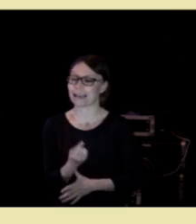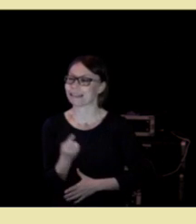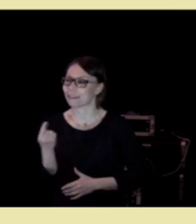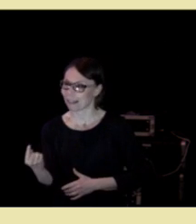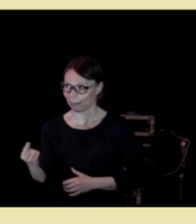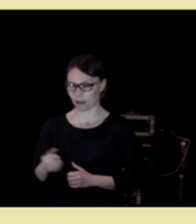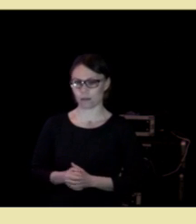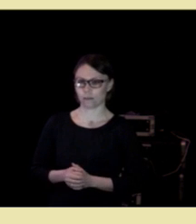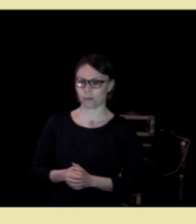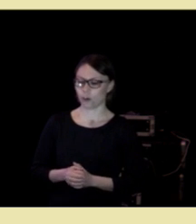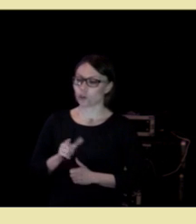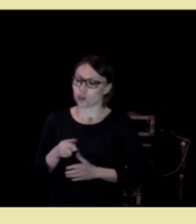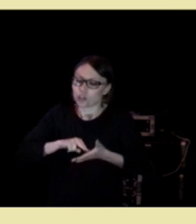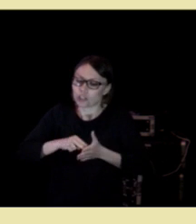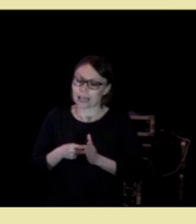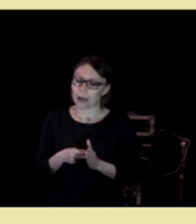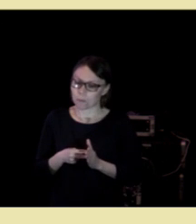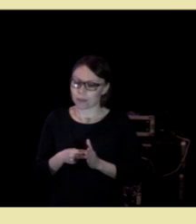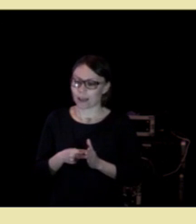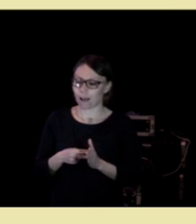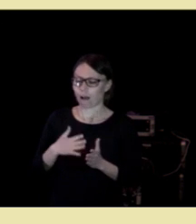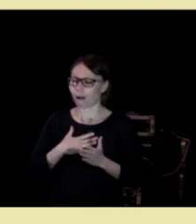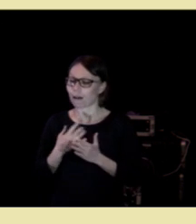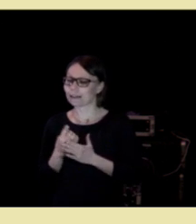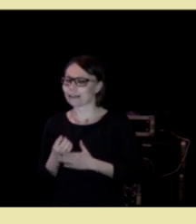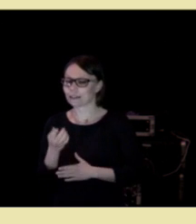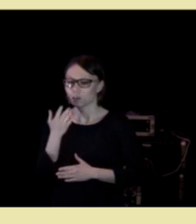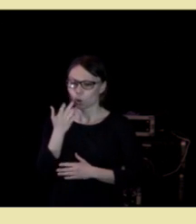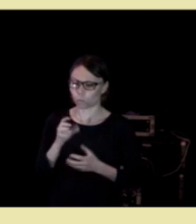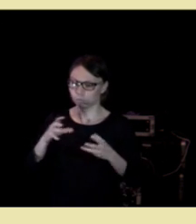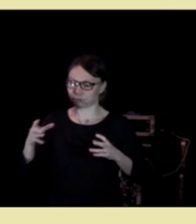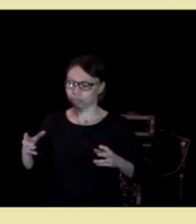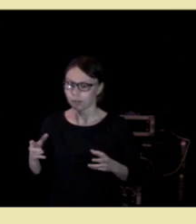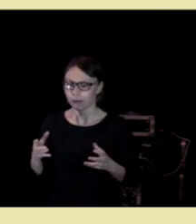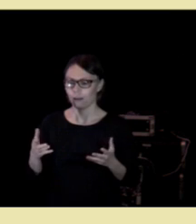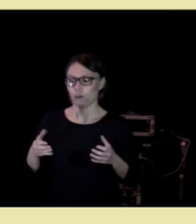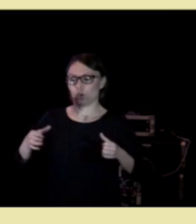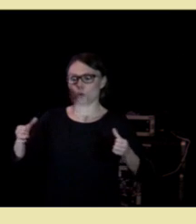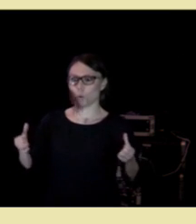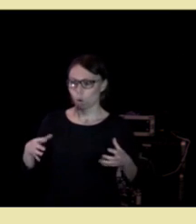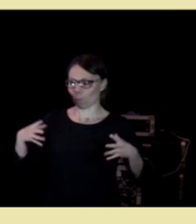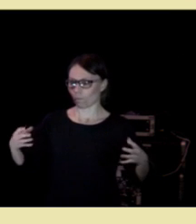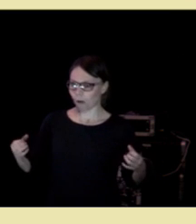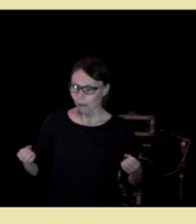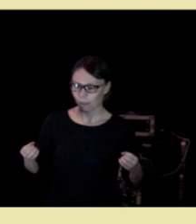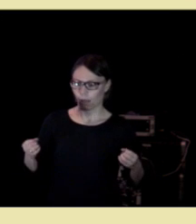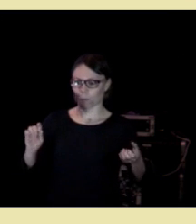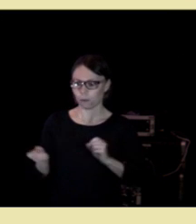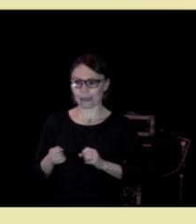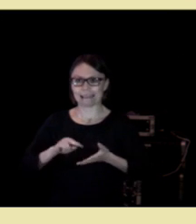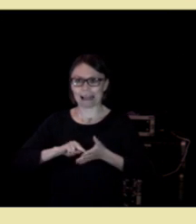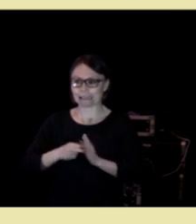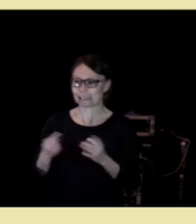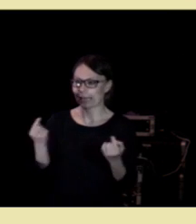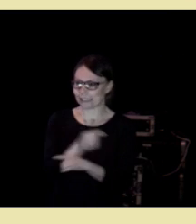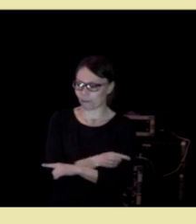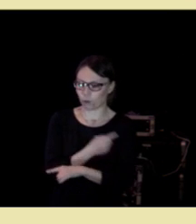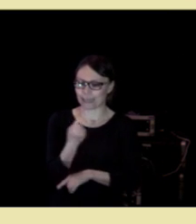på. For systemene har en tendens, når de blir komplekse nok, til å bli så store og omfattende at de blir tekniske i stedet